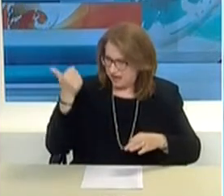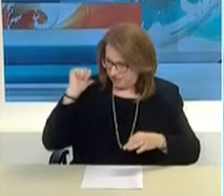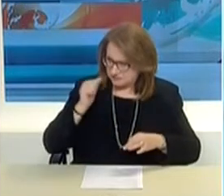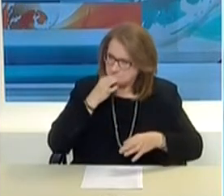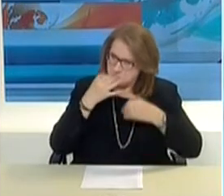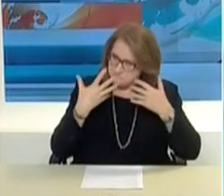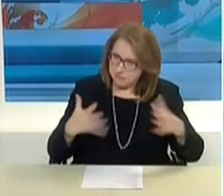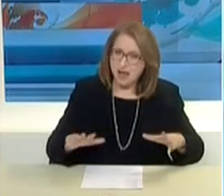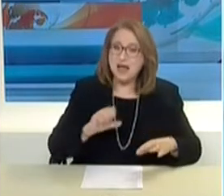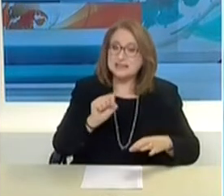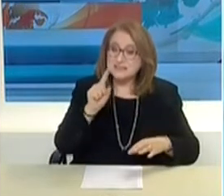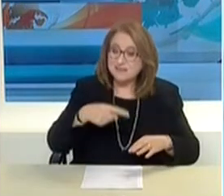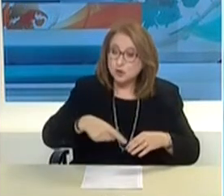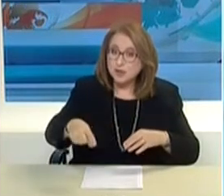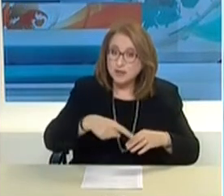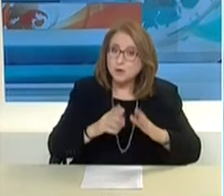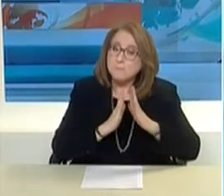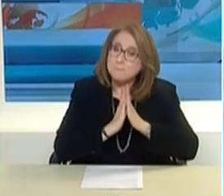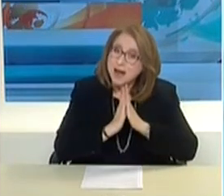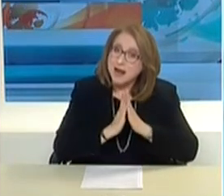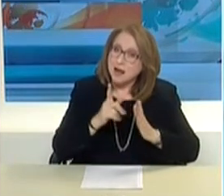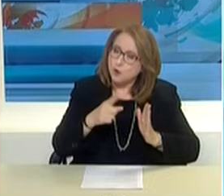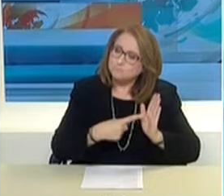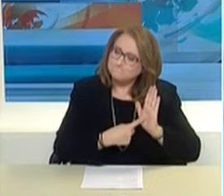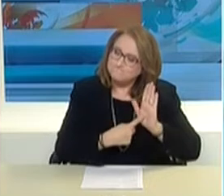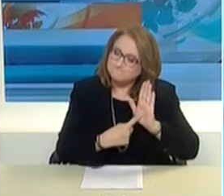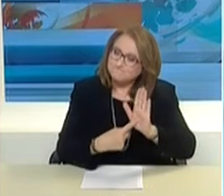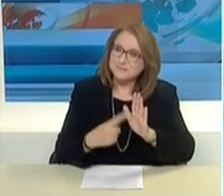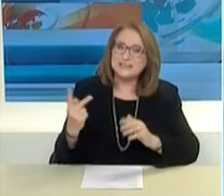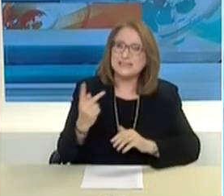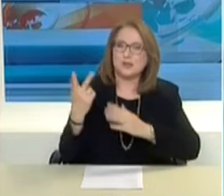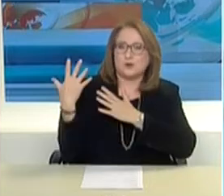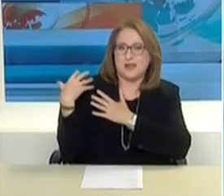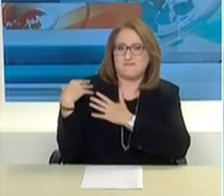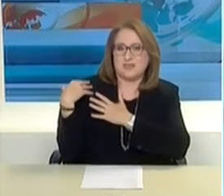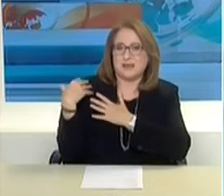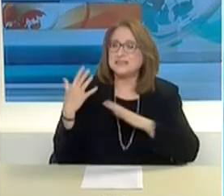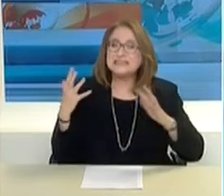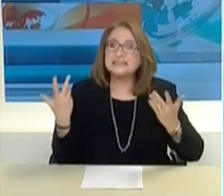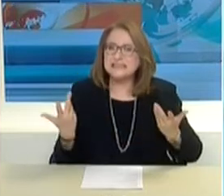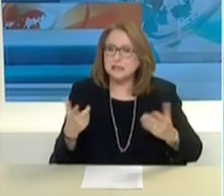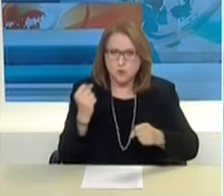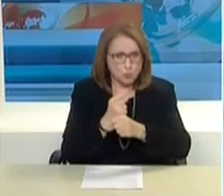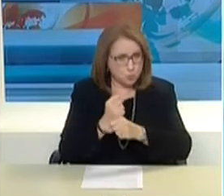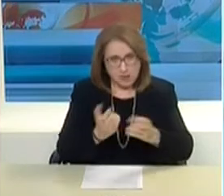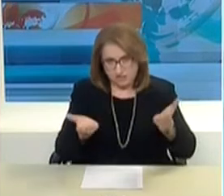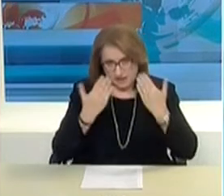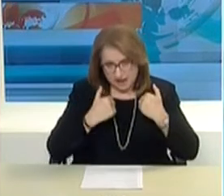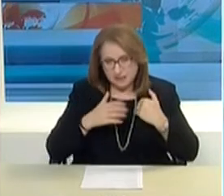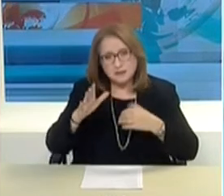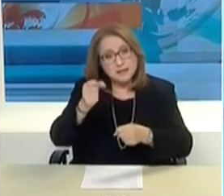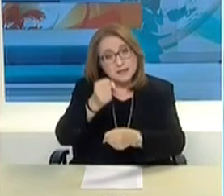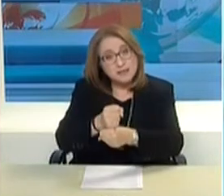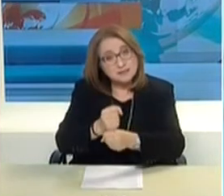ευθύνη. Αφού δεν θα έχουμε καμία επαγγελματική υποχρέωση, απλά δεν κυκλοφορούμε. Μένουμε στο σπίτι και